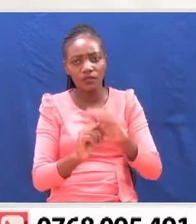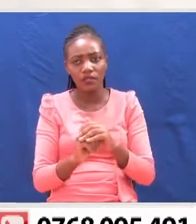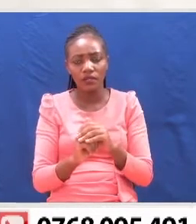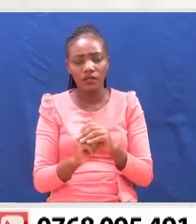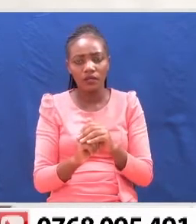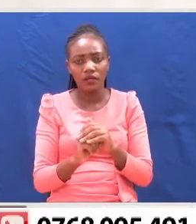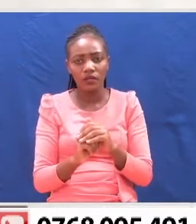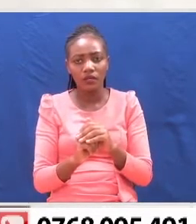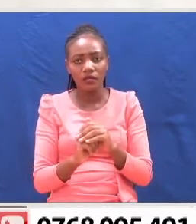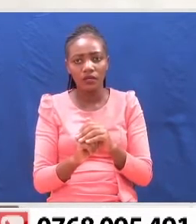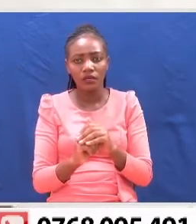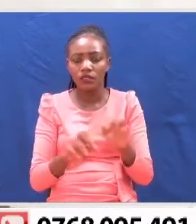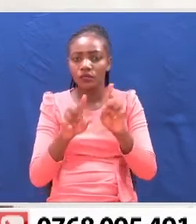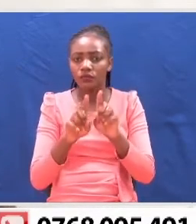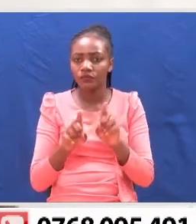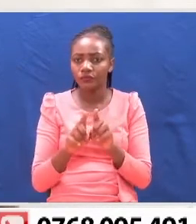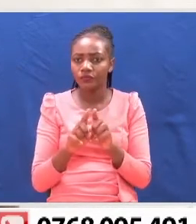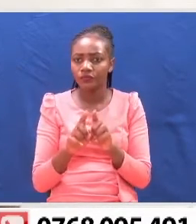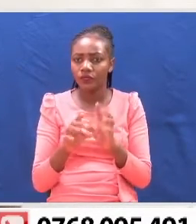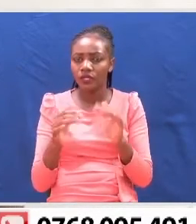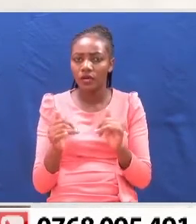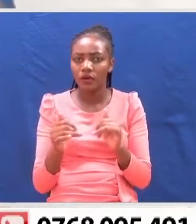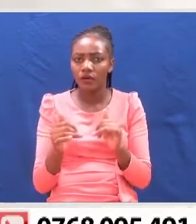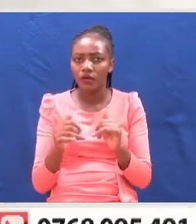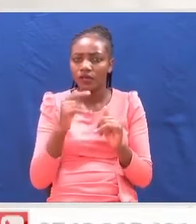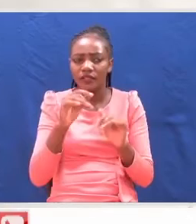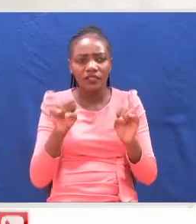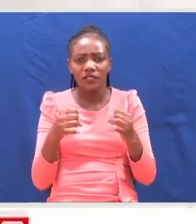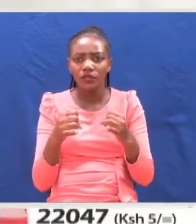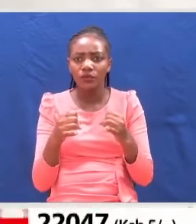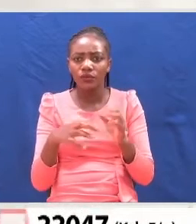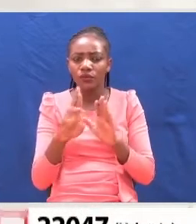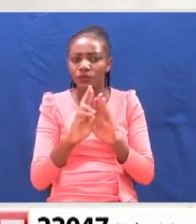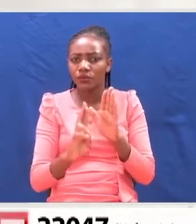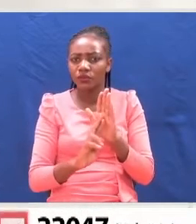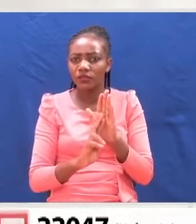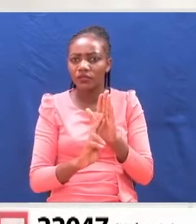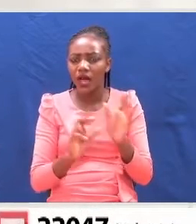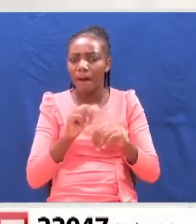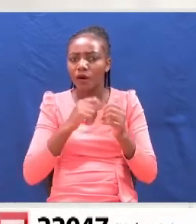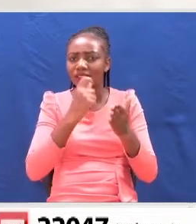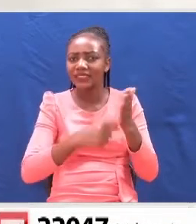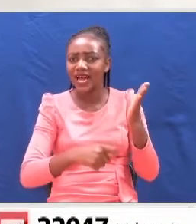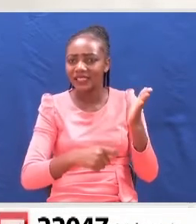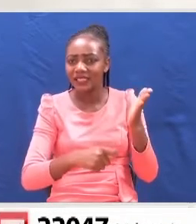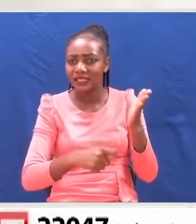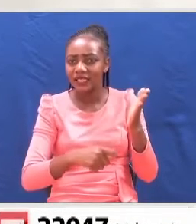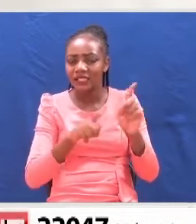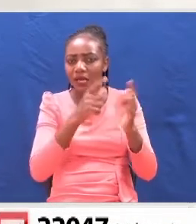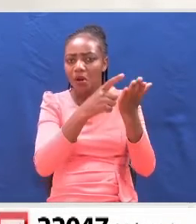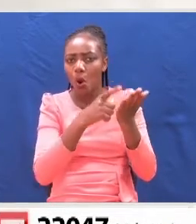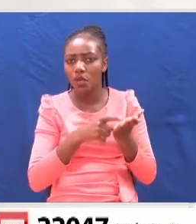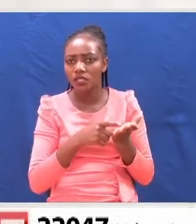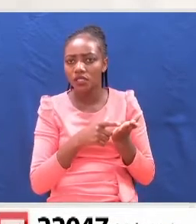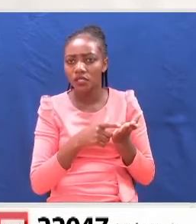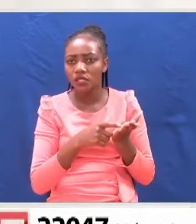kuimarika ndipo aweze kutoa hiyo. Kwa hivyo hizo tax reliefs na tax reliefs na tumekopo,